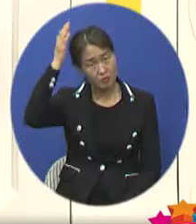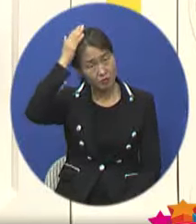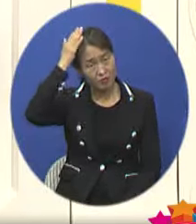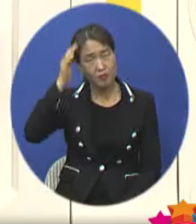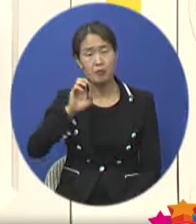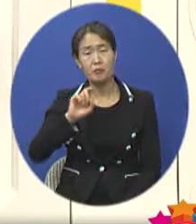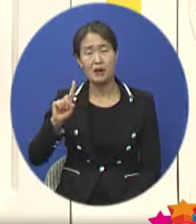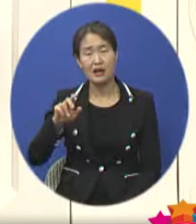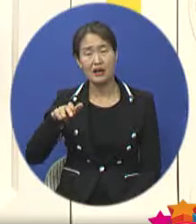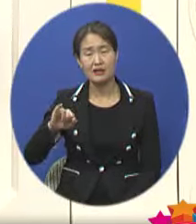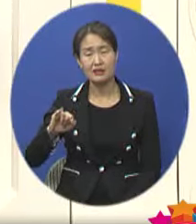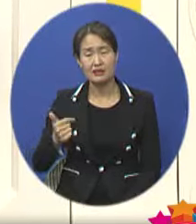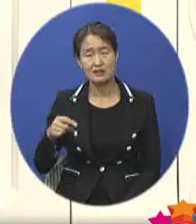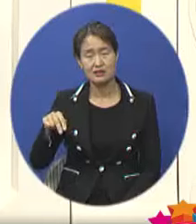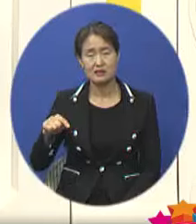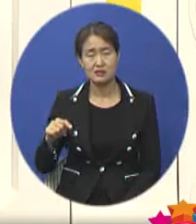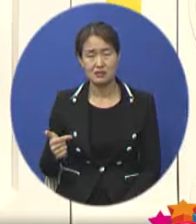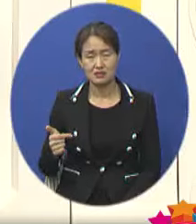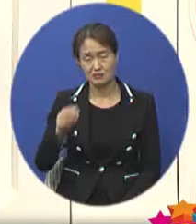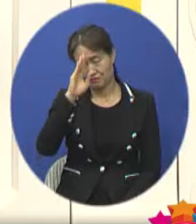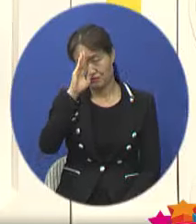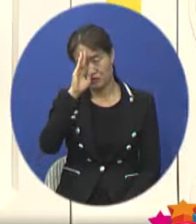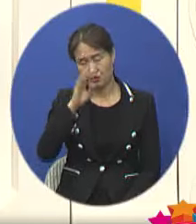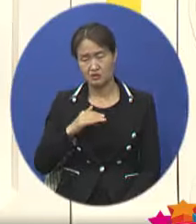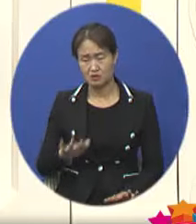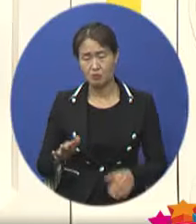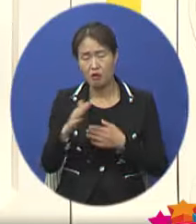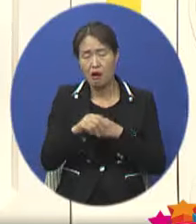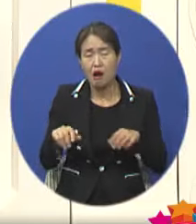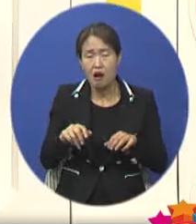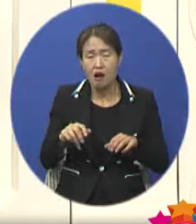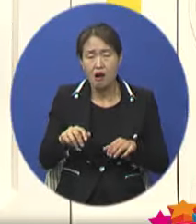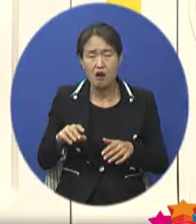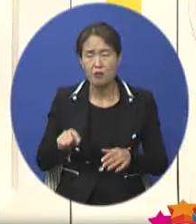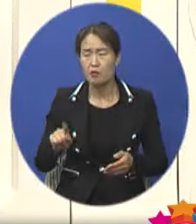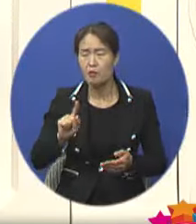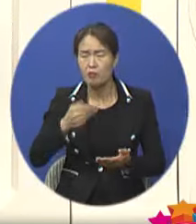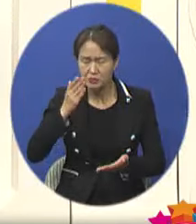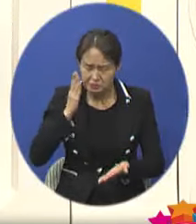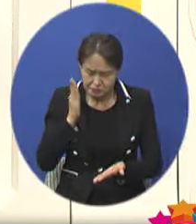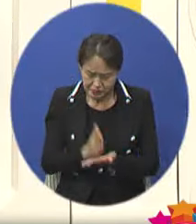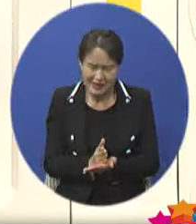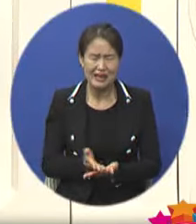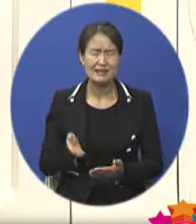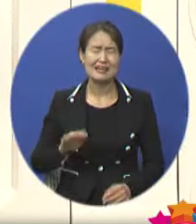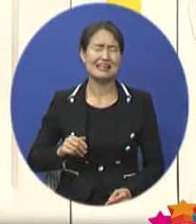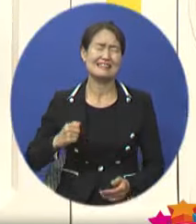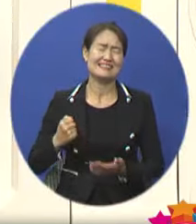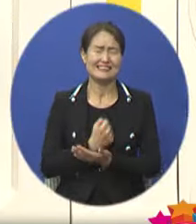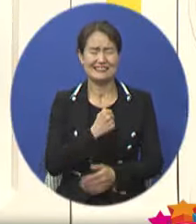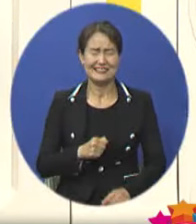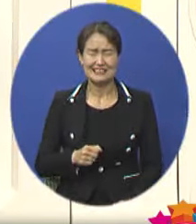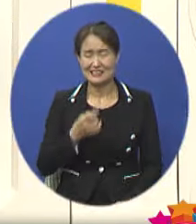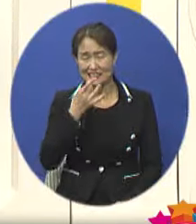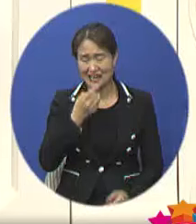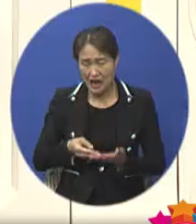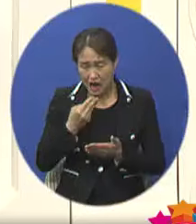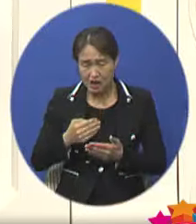제가. 예, 그렇죠. 네, 그래서 몸이 막 흔들려요. 뭘 마음 먹었어야 되는데 밥을 예. 먹었더니 예. 숨이